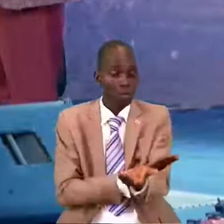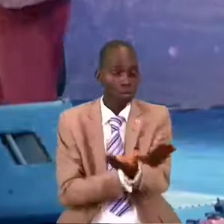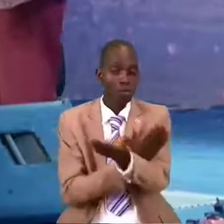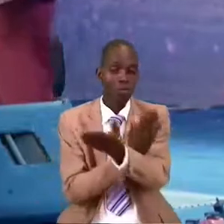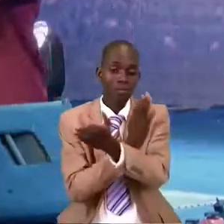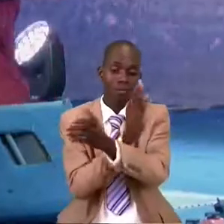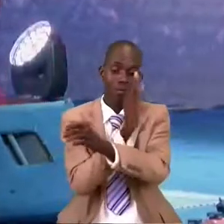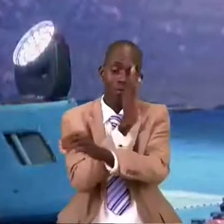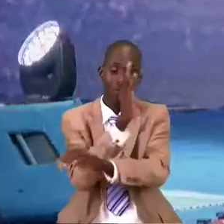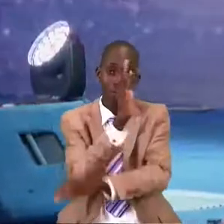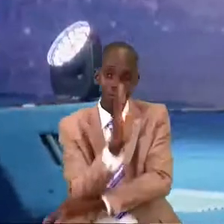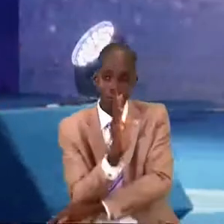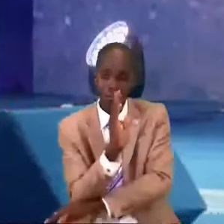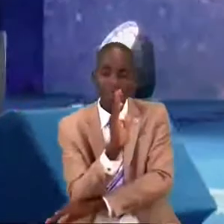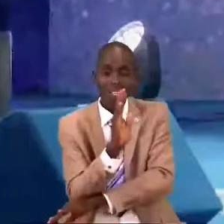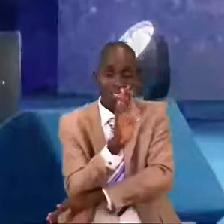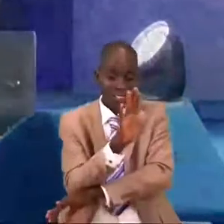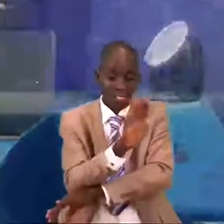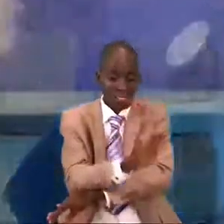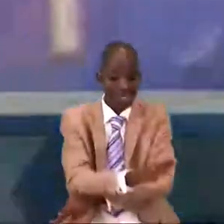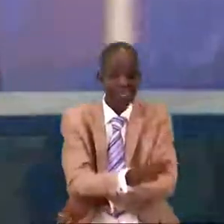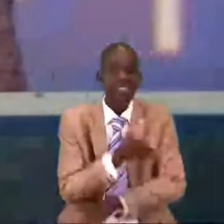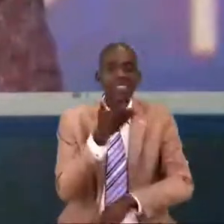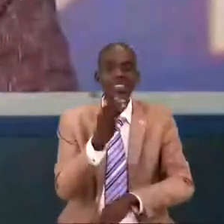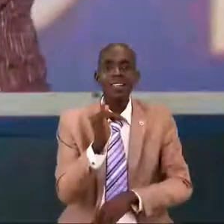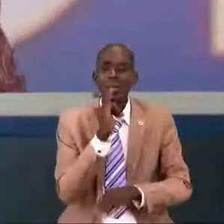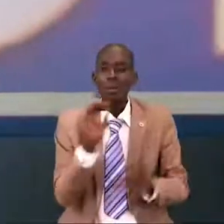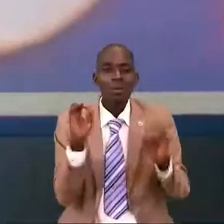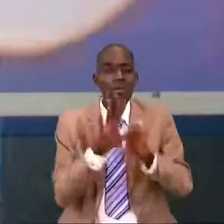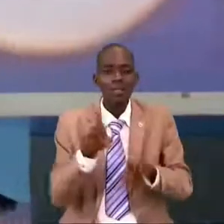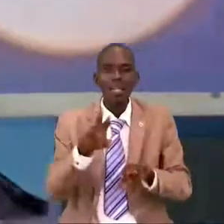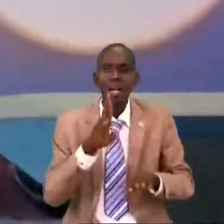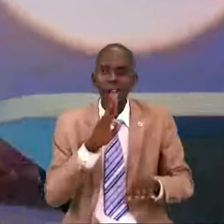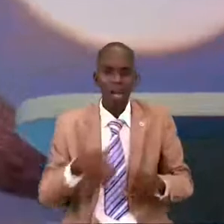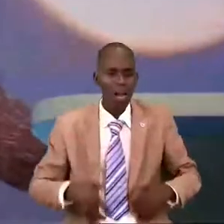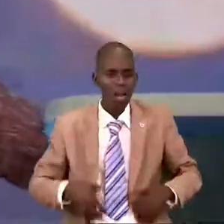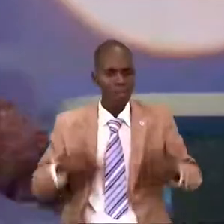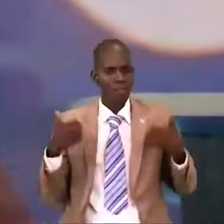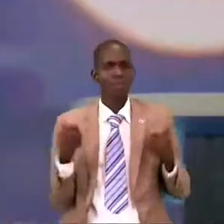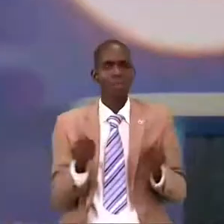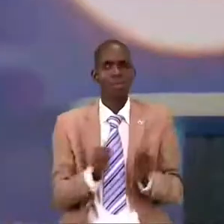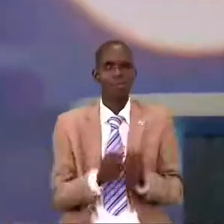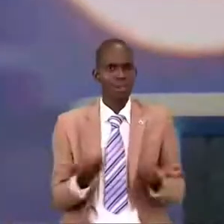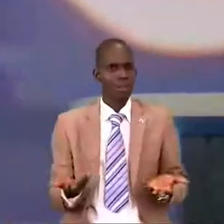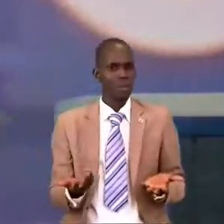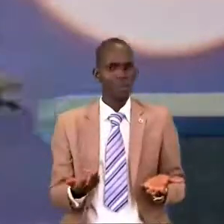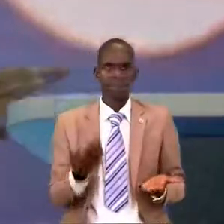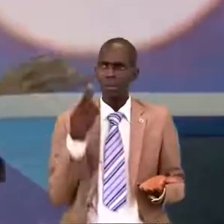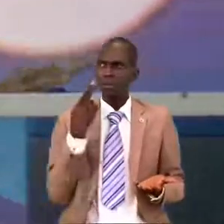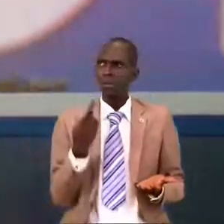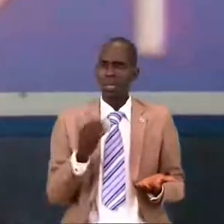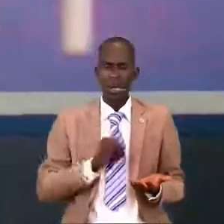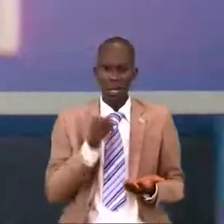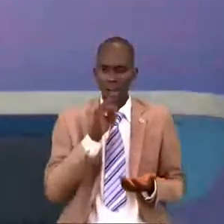colère. Qu'est-ce qui se passe aujourd'hui? Je cherche quelque chose. Je cherche quelqu'un. Je veux me fâcher. Quand nous